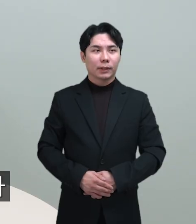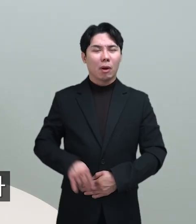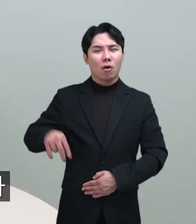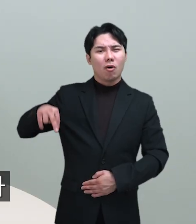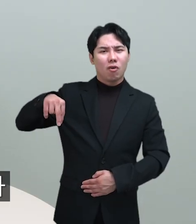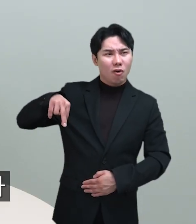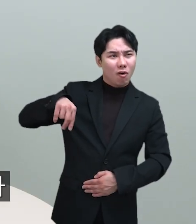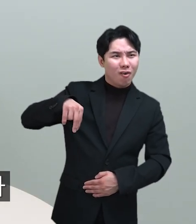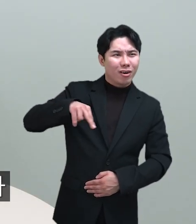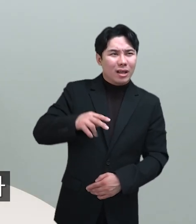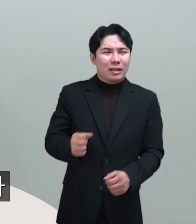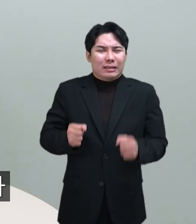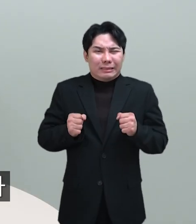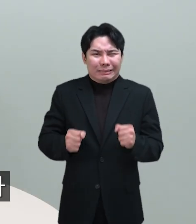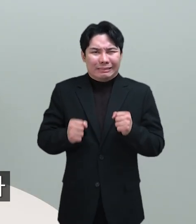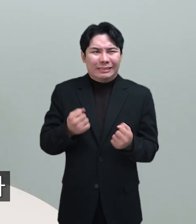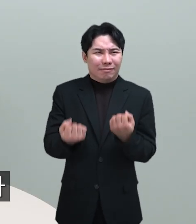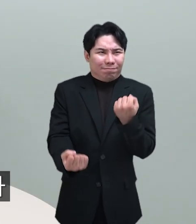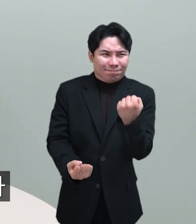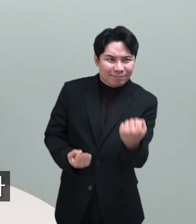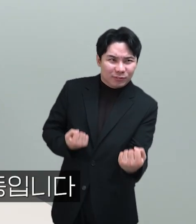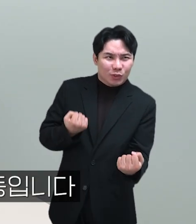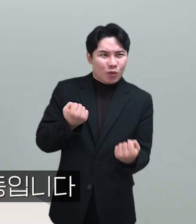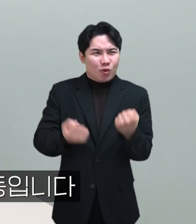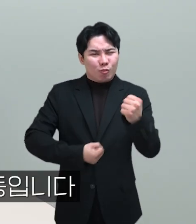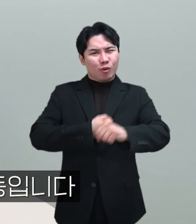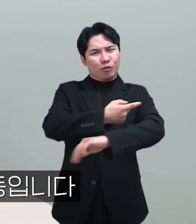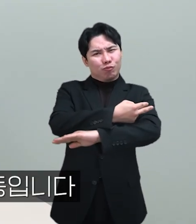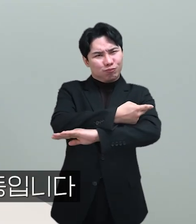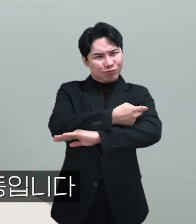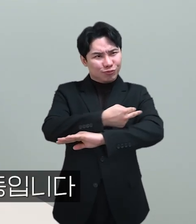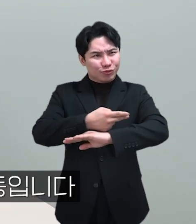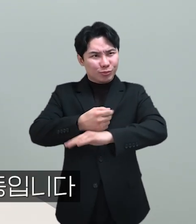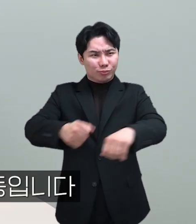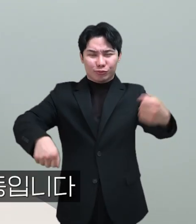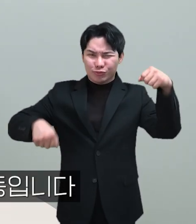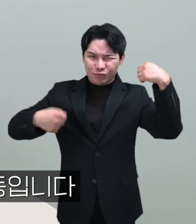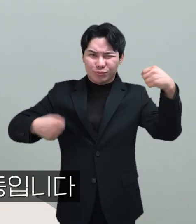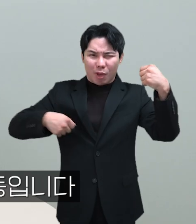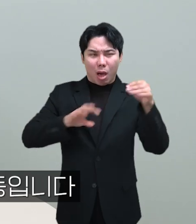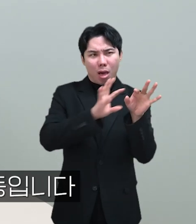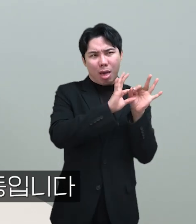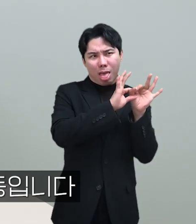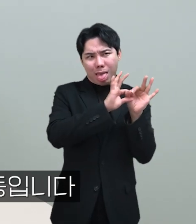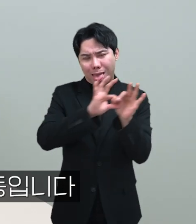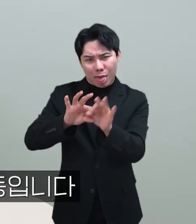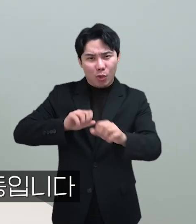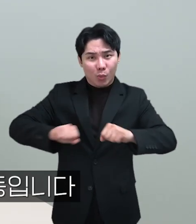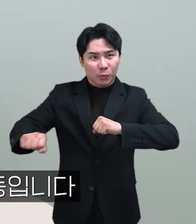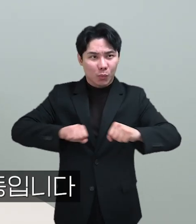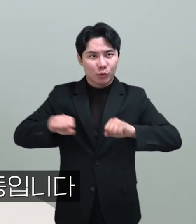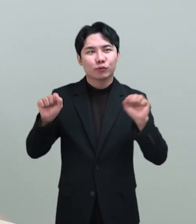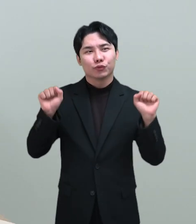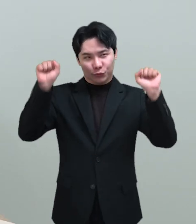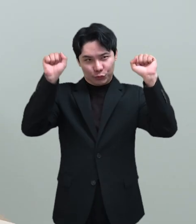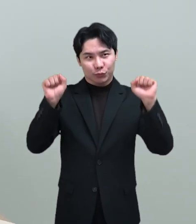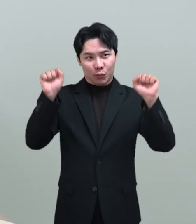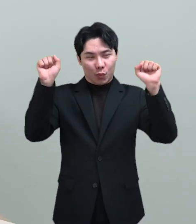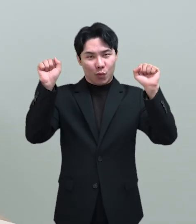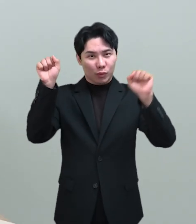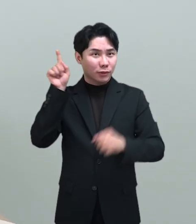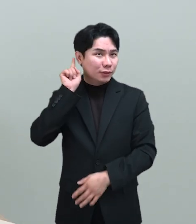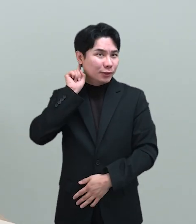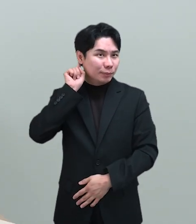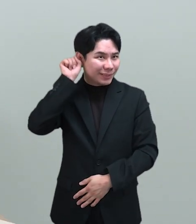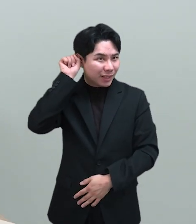네, 유산소 운동이라는 건 걷거나 달리거나 또 자전거, 수영 같은 그런 지속적인 활동을 하는 운동입니다. 이 운동을